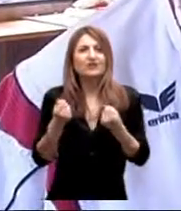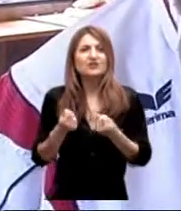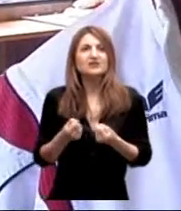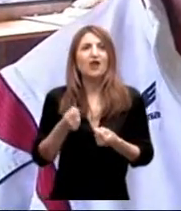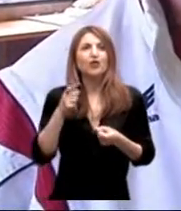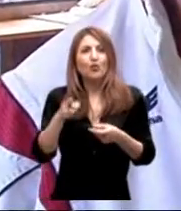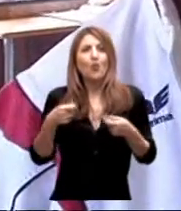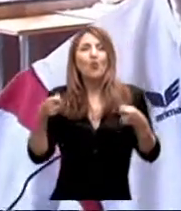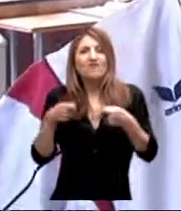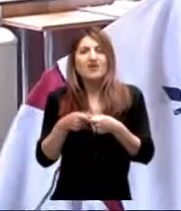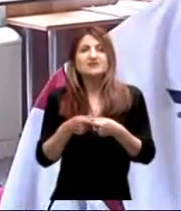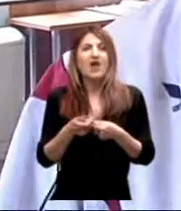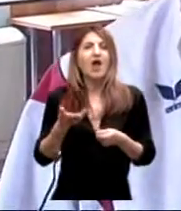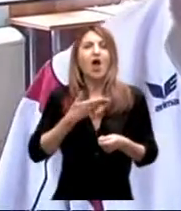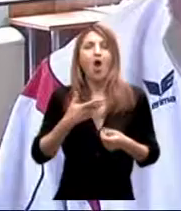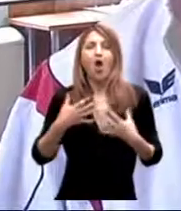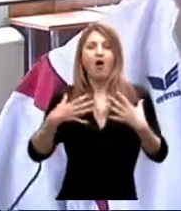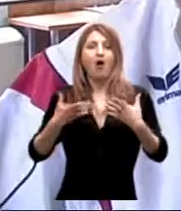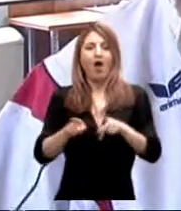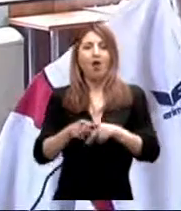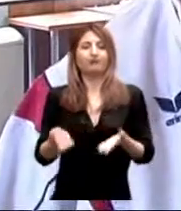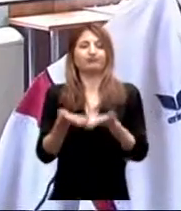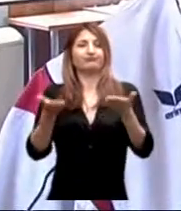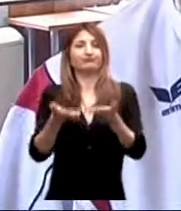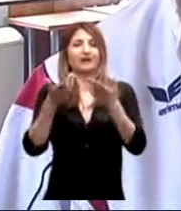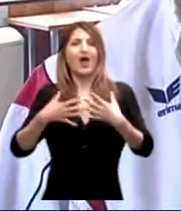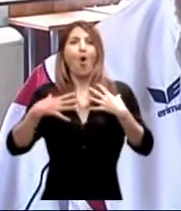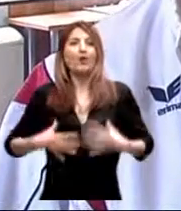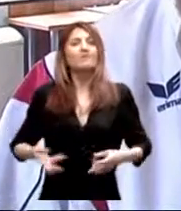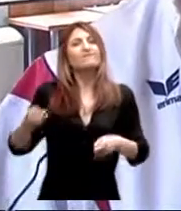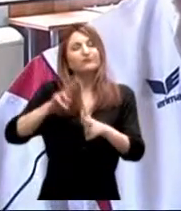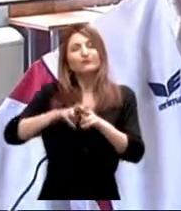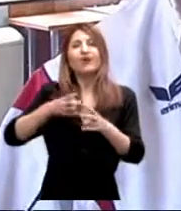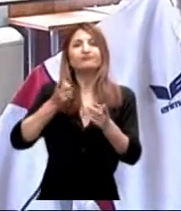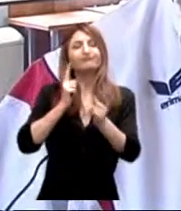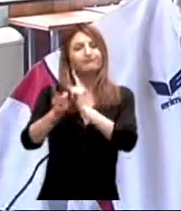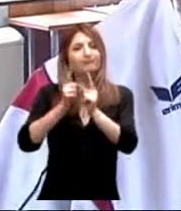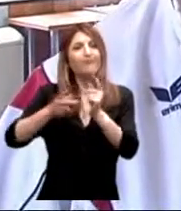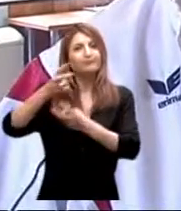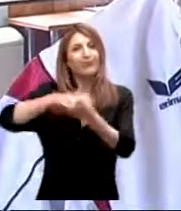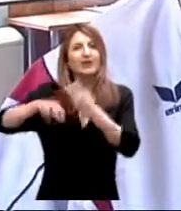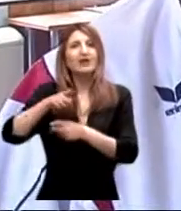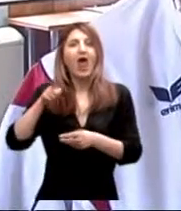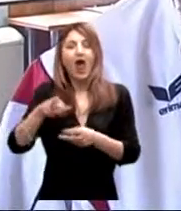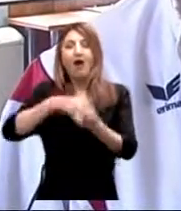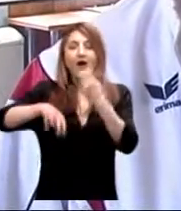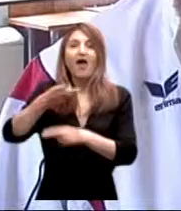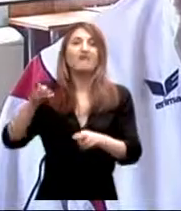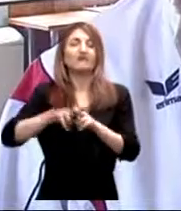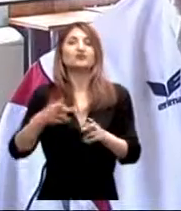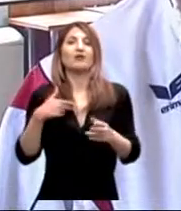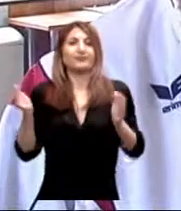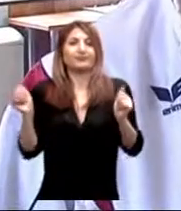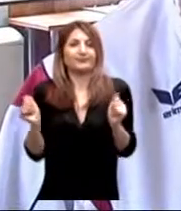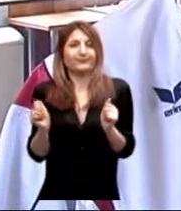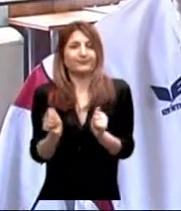koje pobuđuju organizam na što veće kretanje, a kretanjem skidanje suvišnih kila.